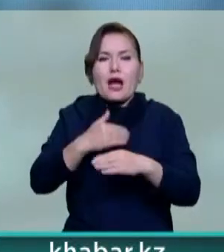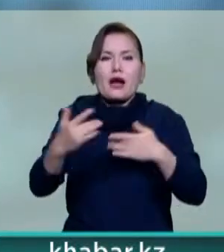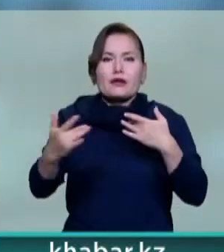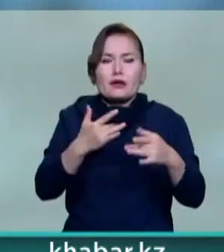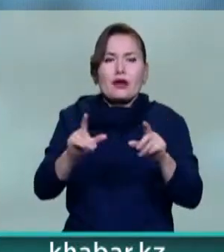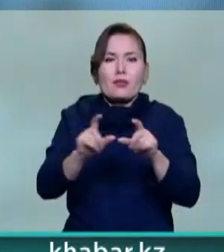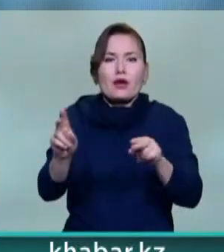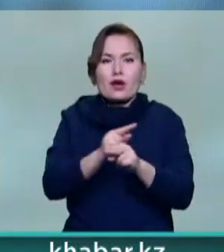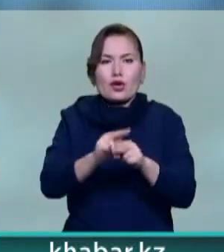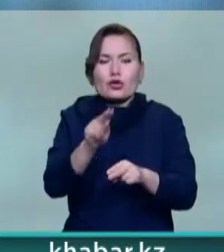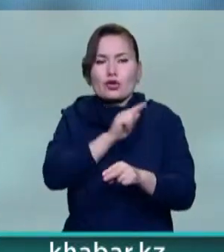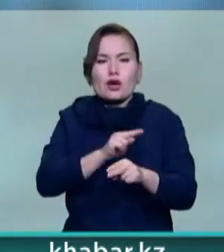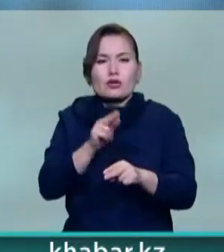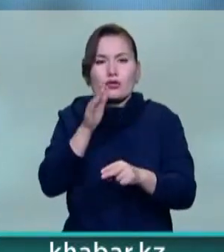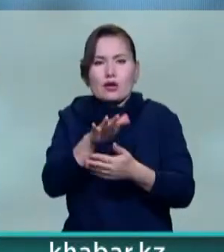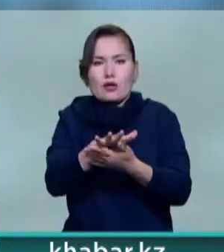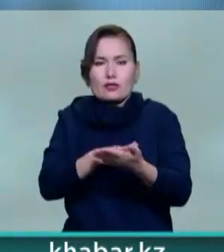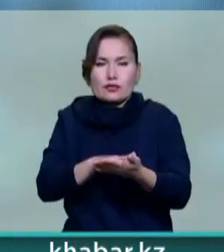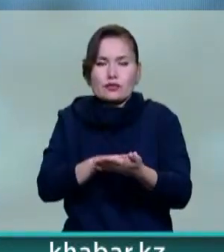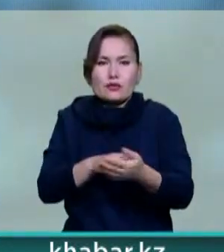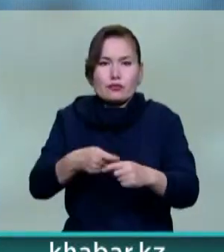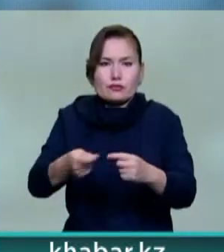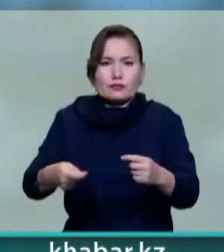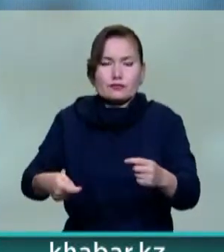жүргізіп жатқан жөндеу жұмыстары ұзаққа созылып кеткен.